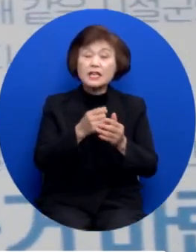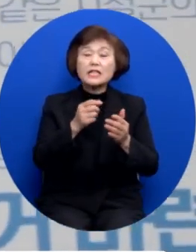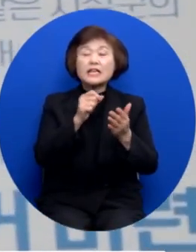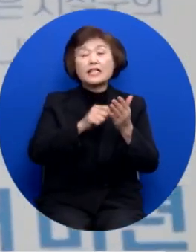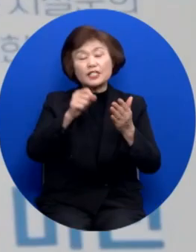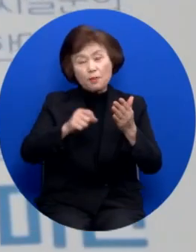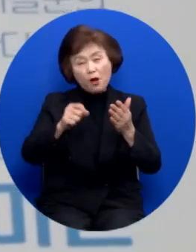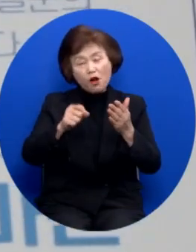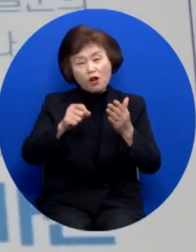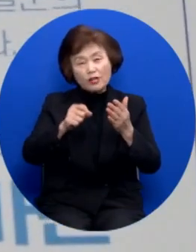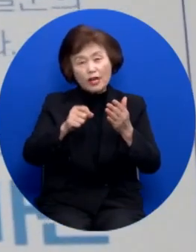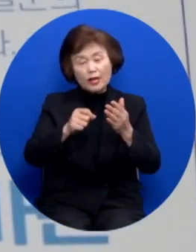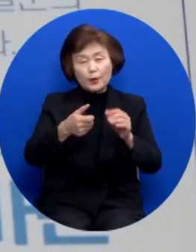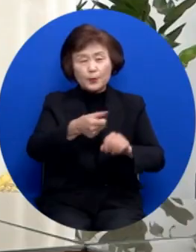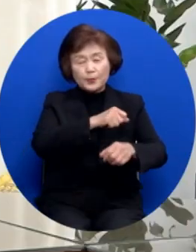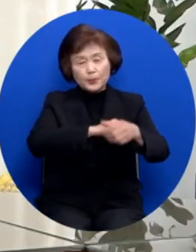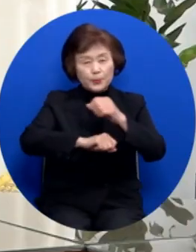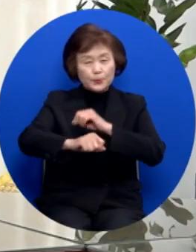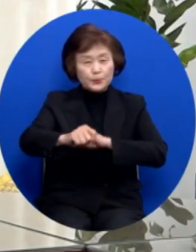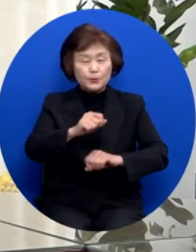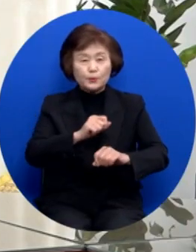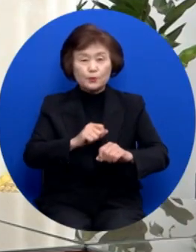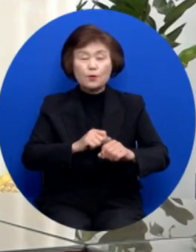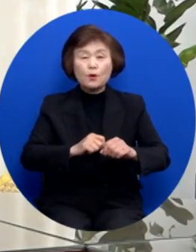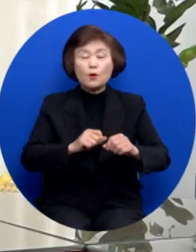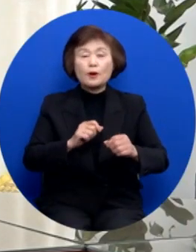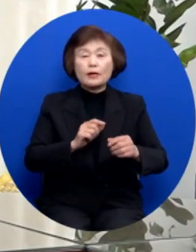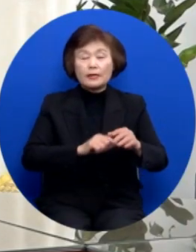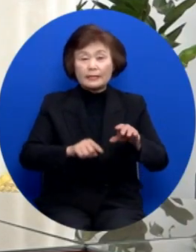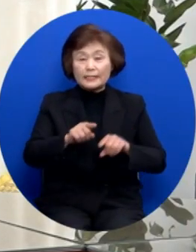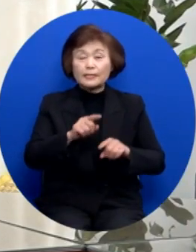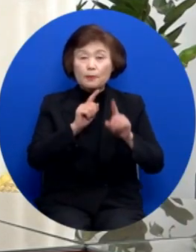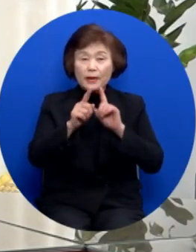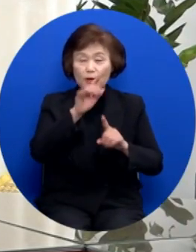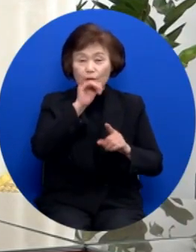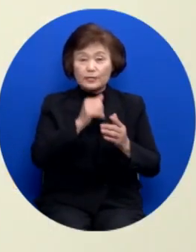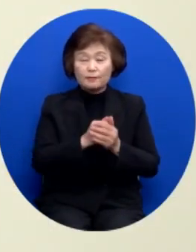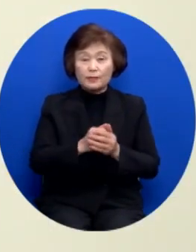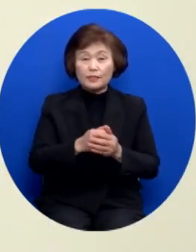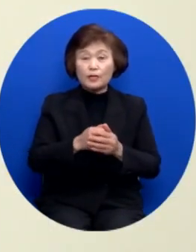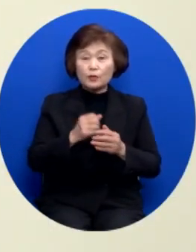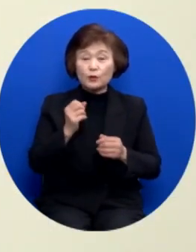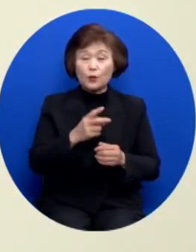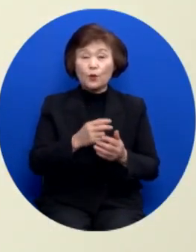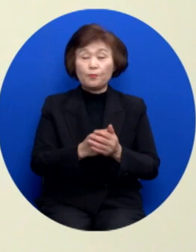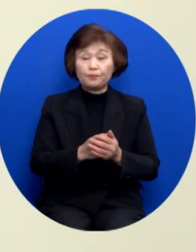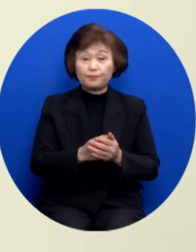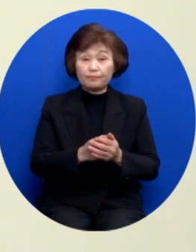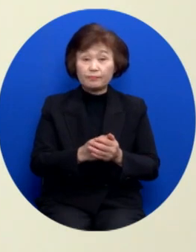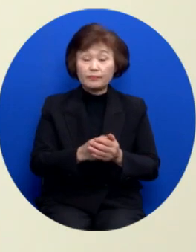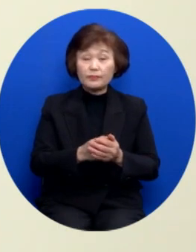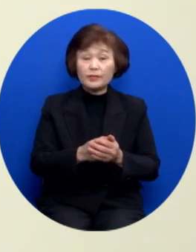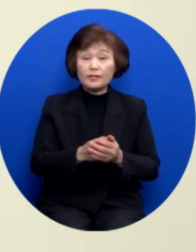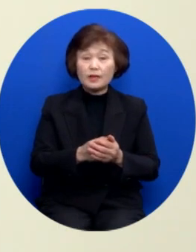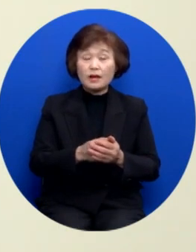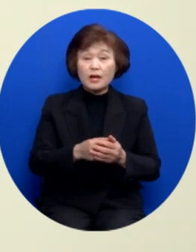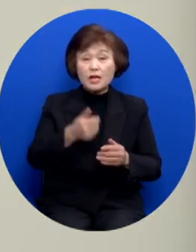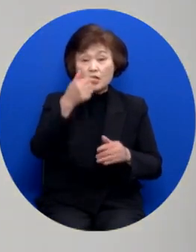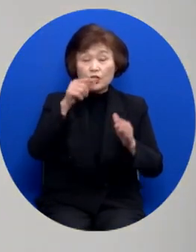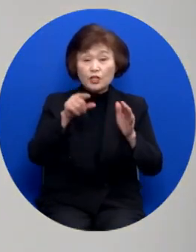박차를 가하겠다고 덧붙였습니다 또 총선 후 기독 당선 의원을 대상으로 한 초청 행사 계획도